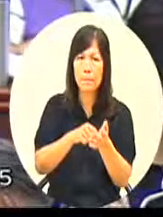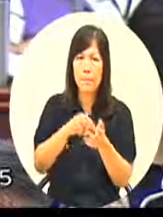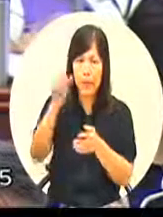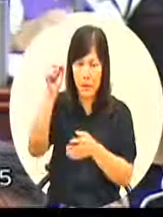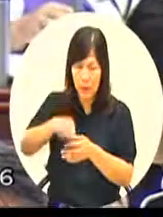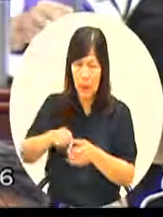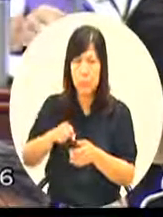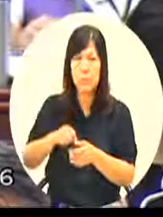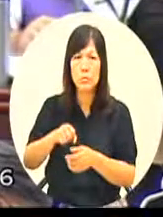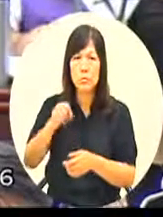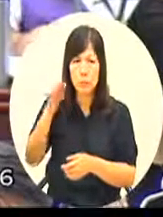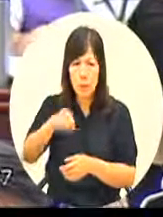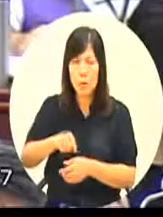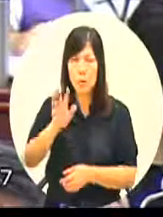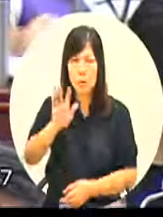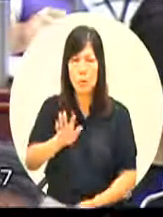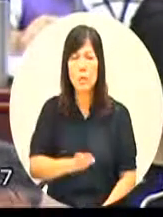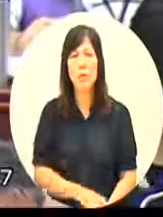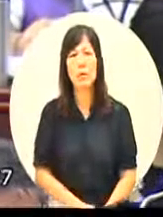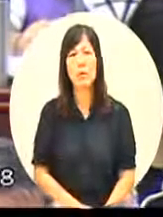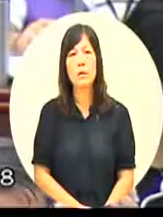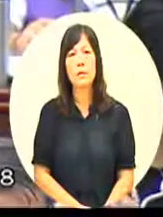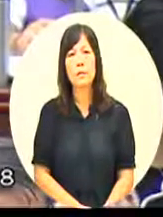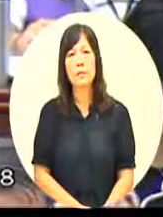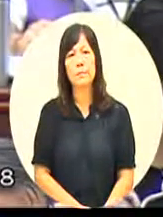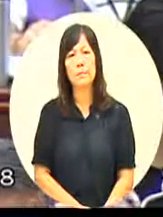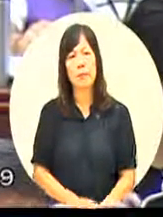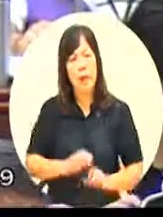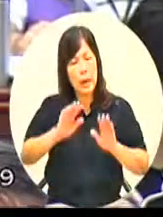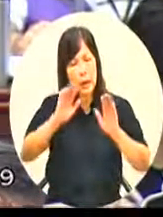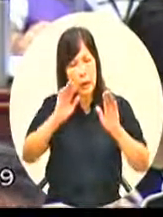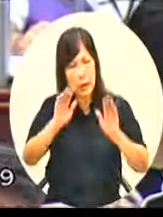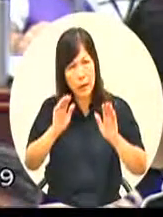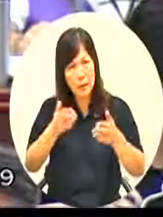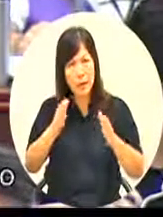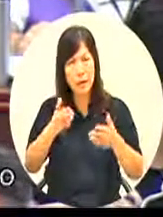的部分，我们大概就是